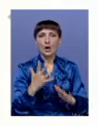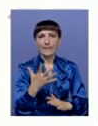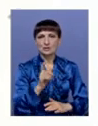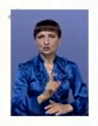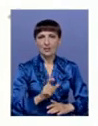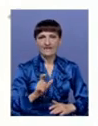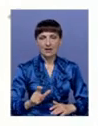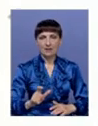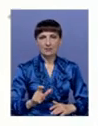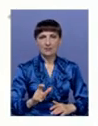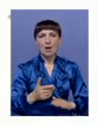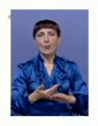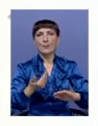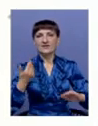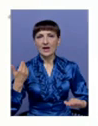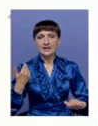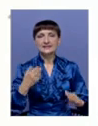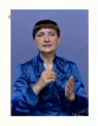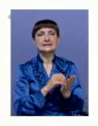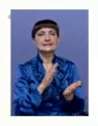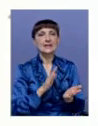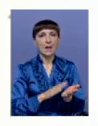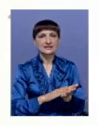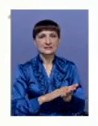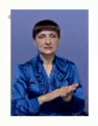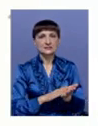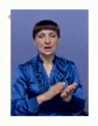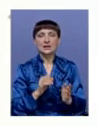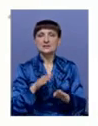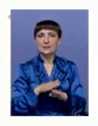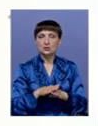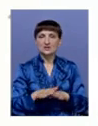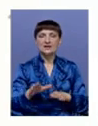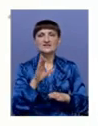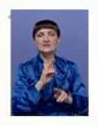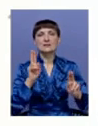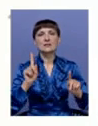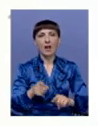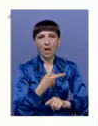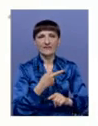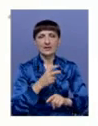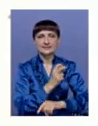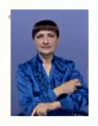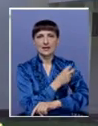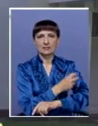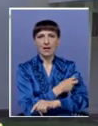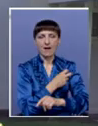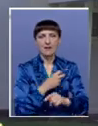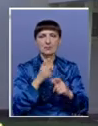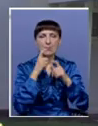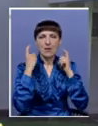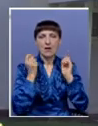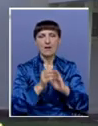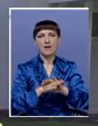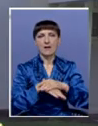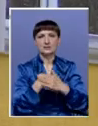и при соблюдении требований постановления Главного санитарного врача Республики Казахстан номер 43. Следующим